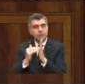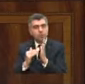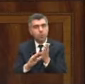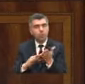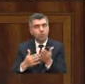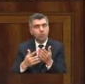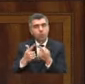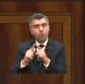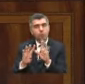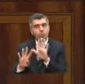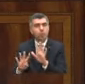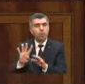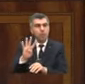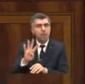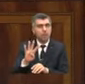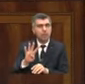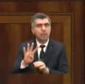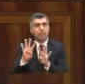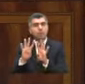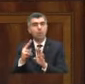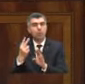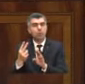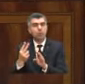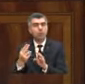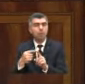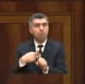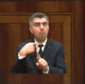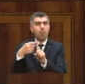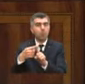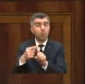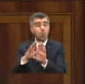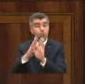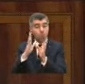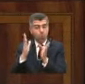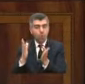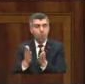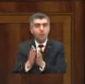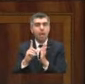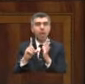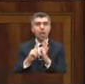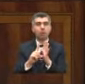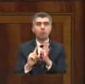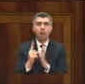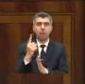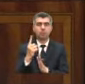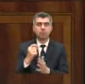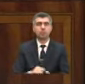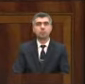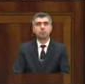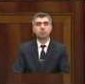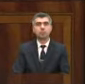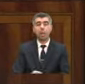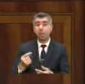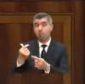كاين شي 49 و 28 مقترح، وبالتالي تولي مدونة لجمع جميع القوانين.